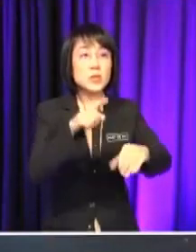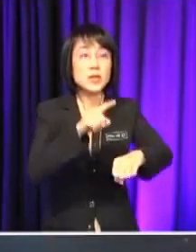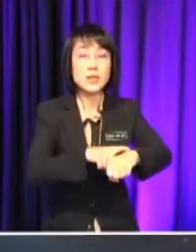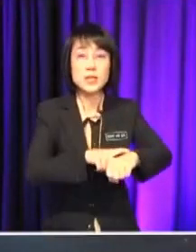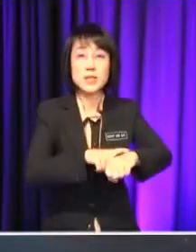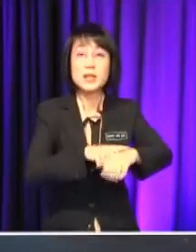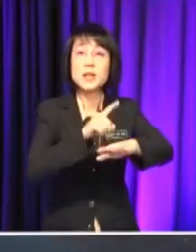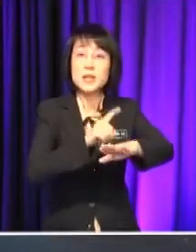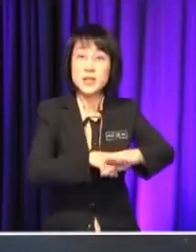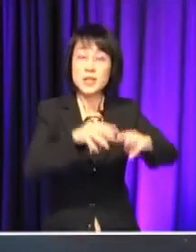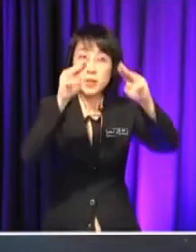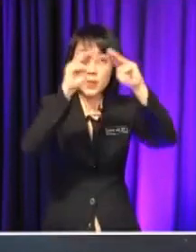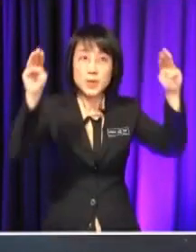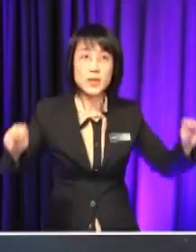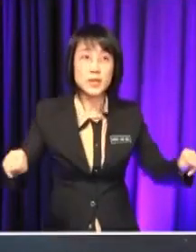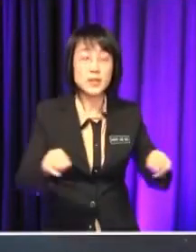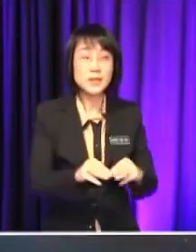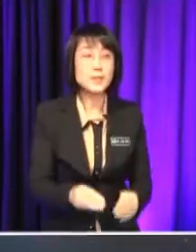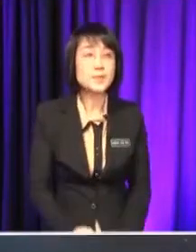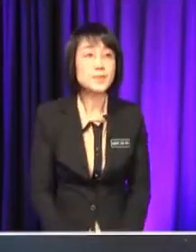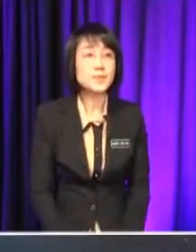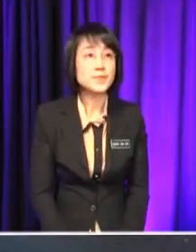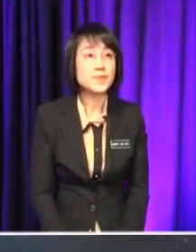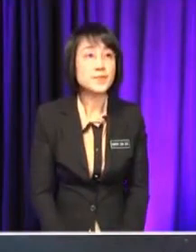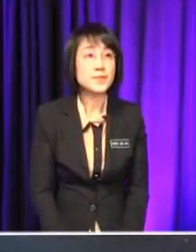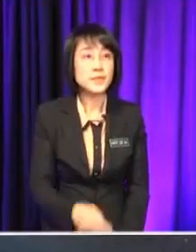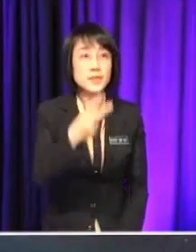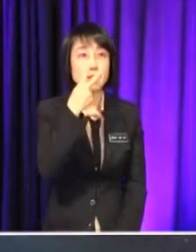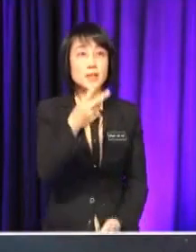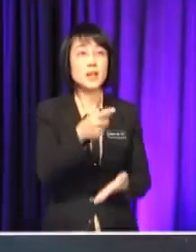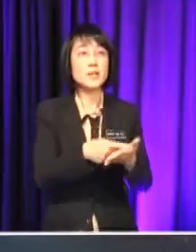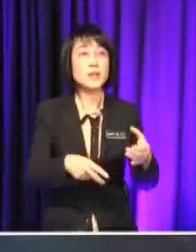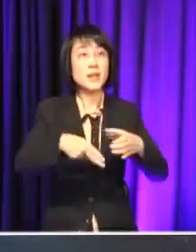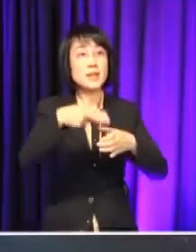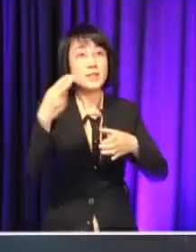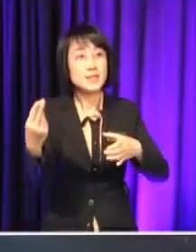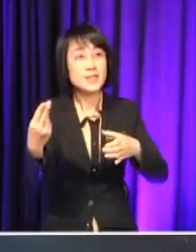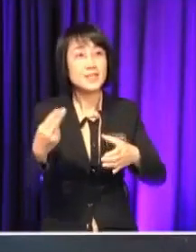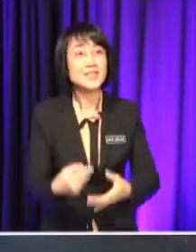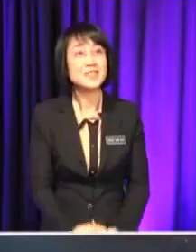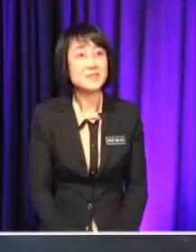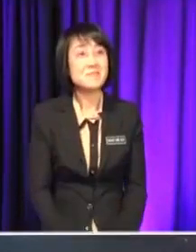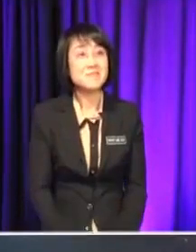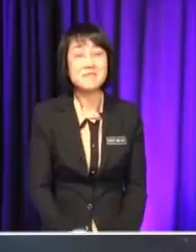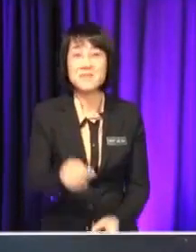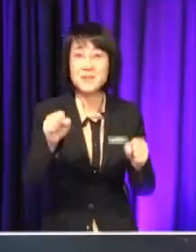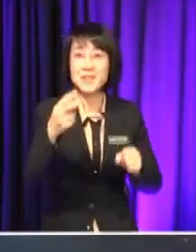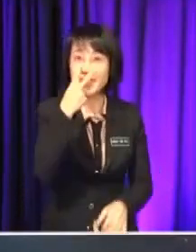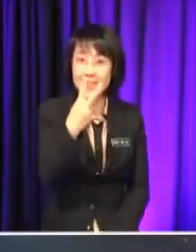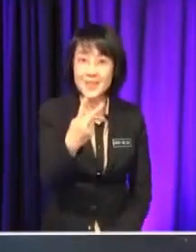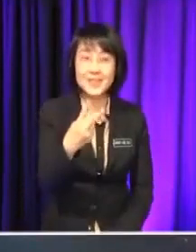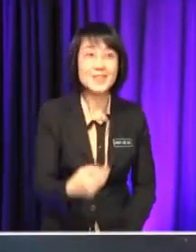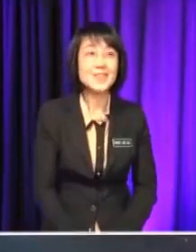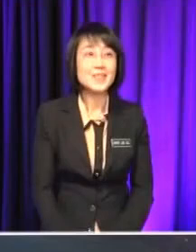jadi camroh ini berada di dalam studio ini kita tengok Apakah hasil-hasilnya Ah boleh perhatikan kawan-kawan